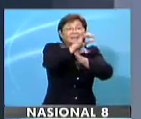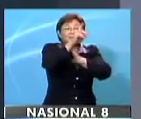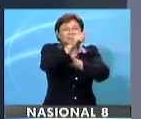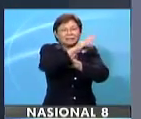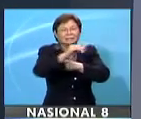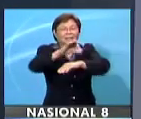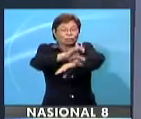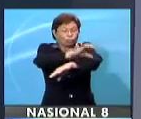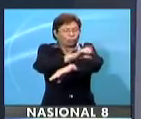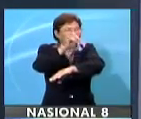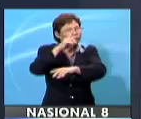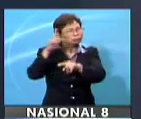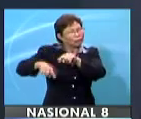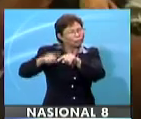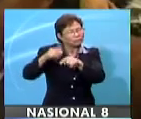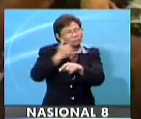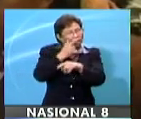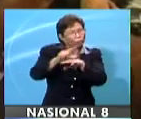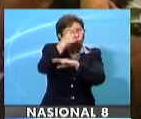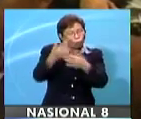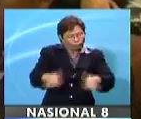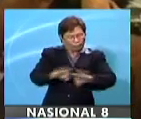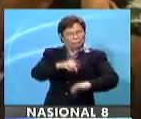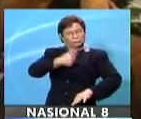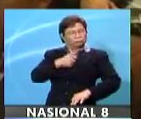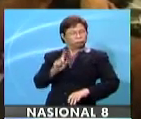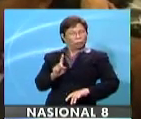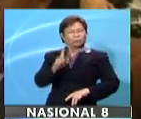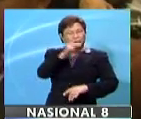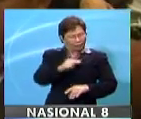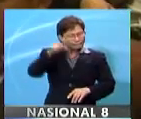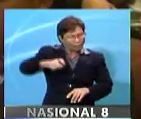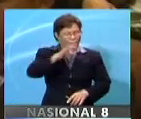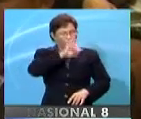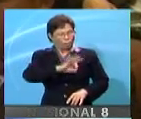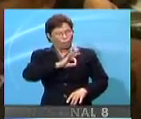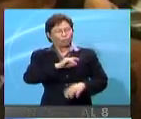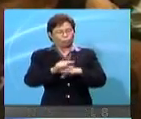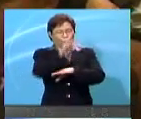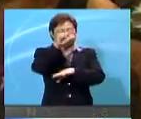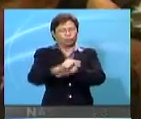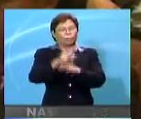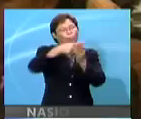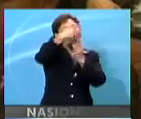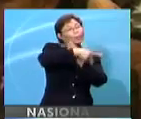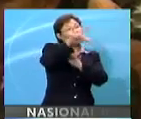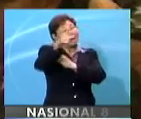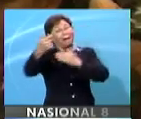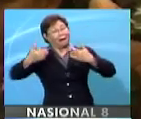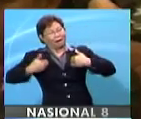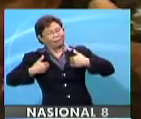tidak harus disalahgunakan demi kepentingan diri sendiri sebalik memanfaatkan pengguna. Program yang lain untuk diadakan pada hari ini